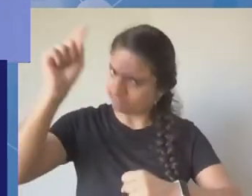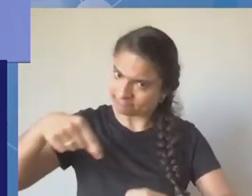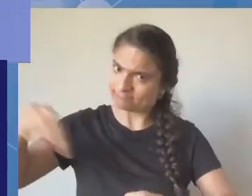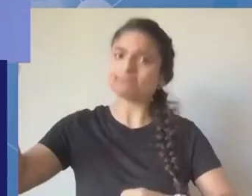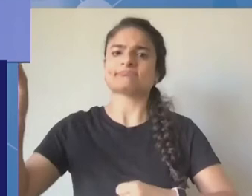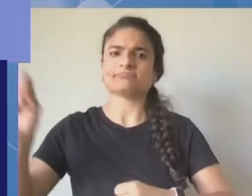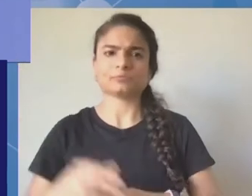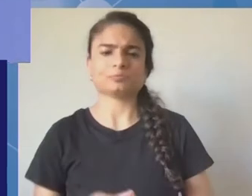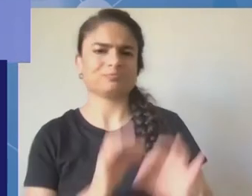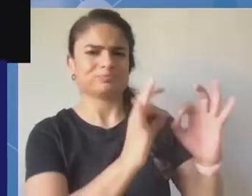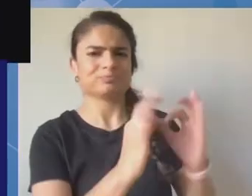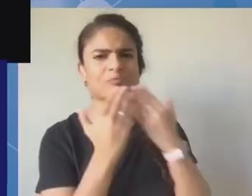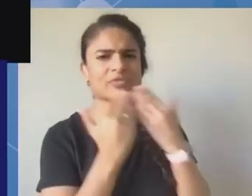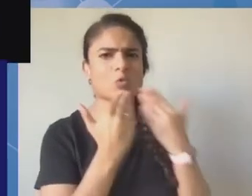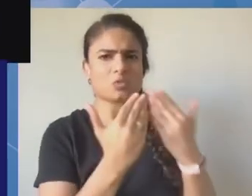我叫南南，